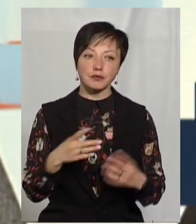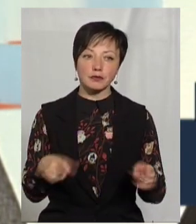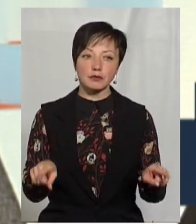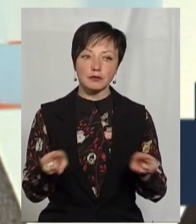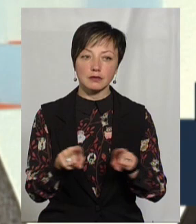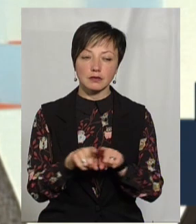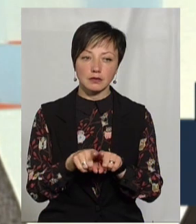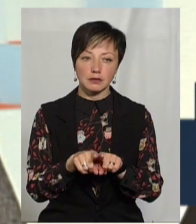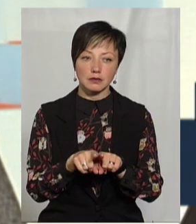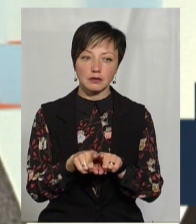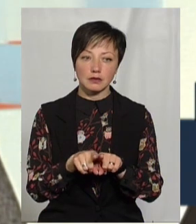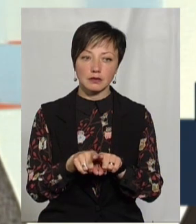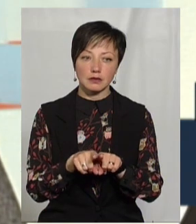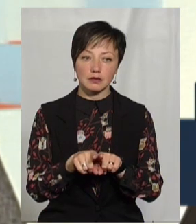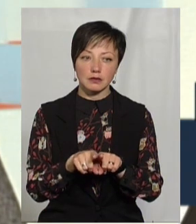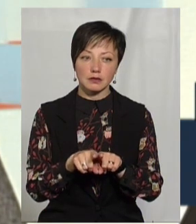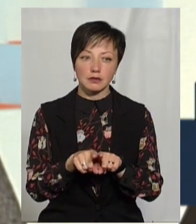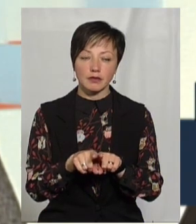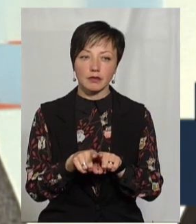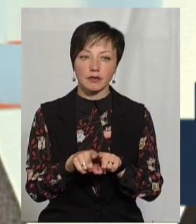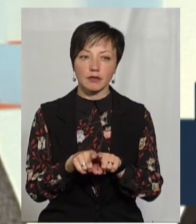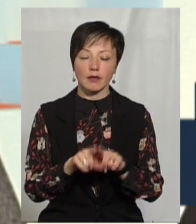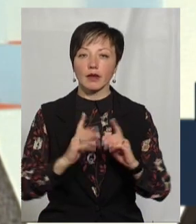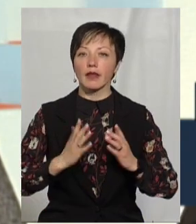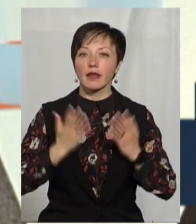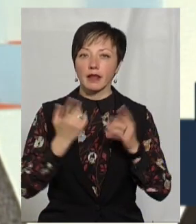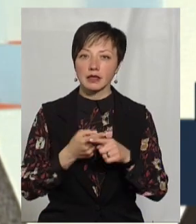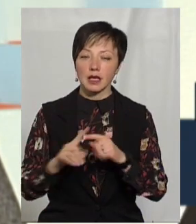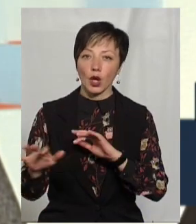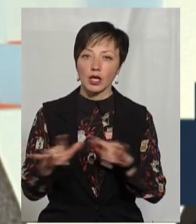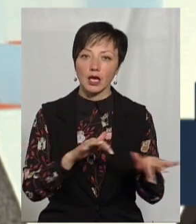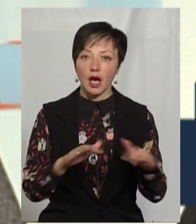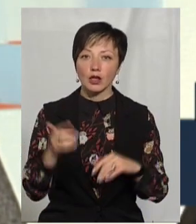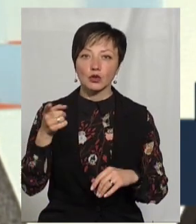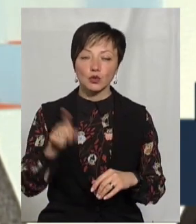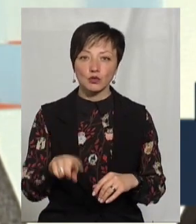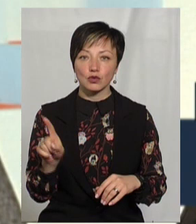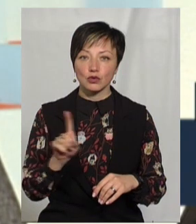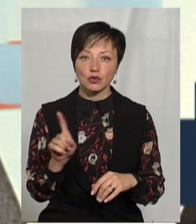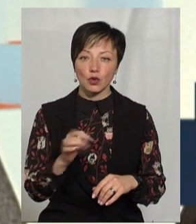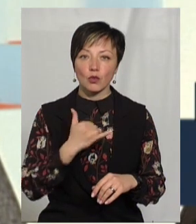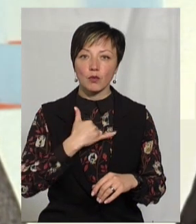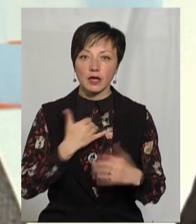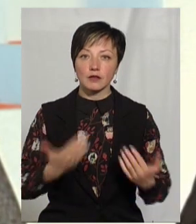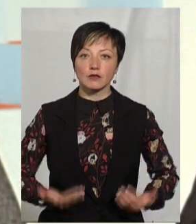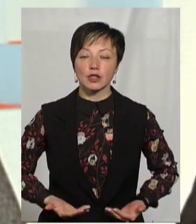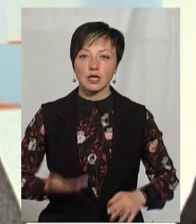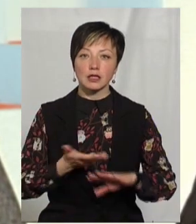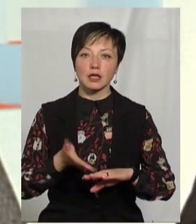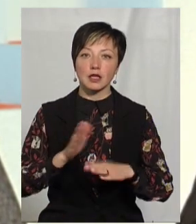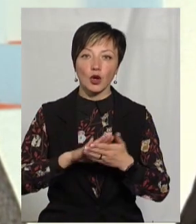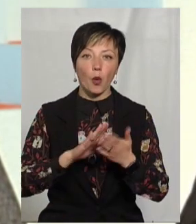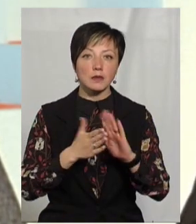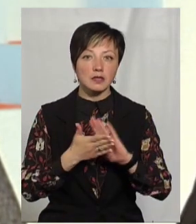таке, ну, скажімо так, натхнений цією діяльністю, тому що я, в мене в житті були скрутні